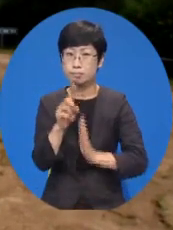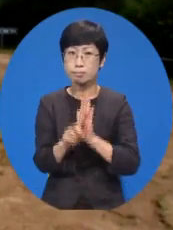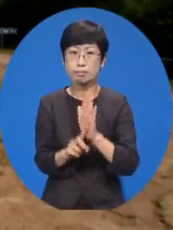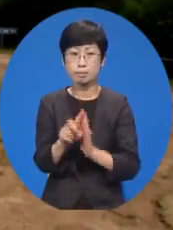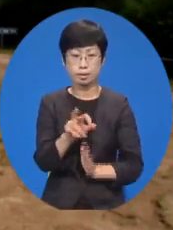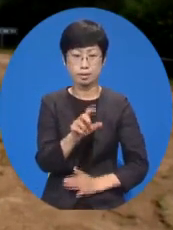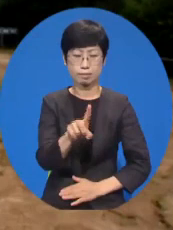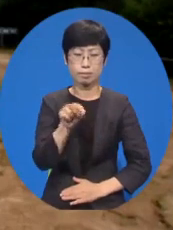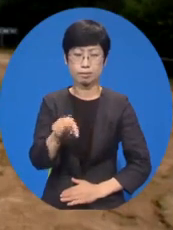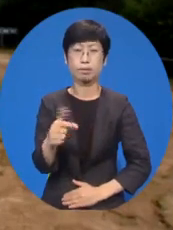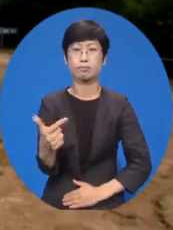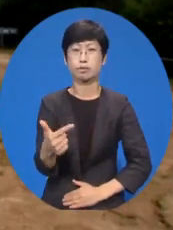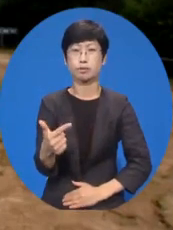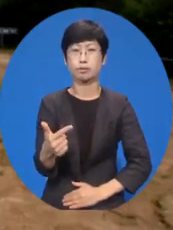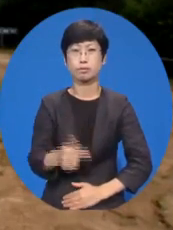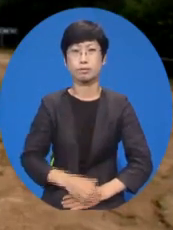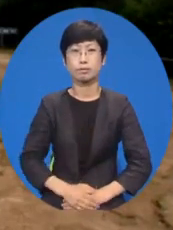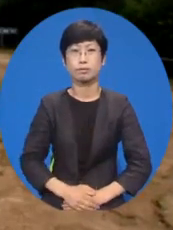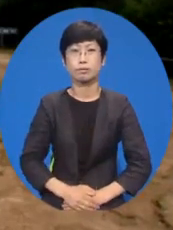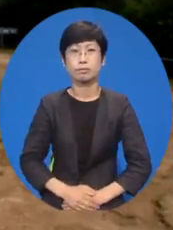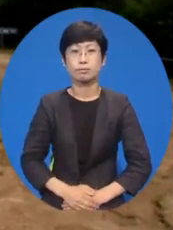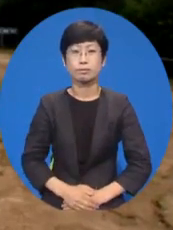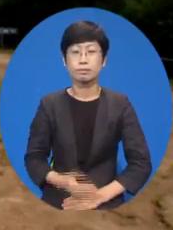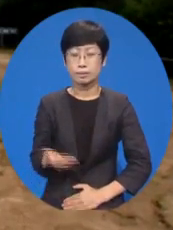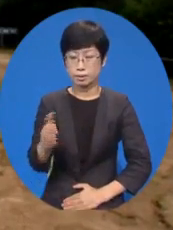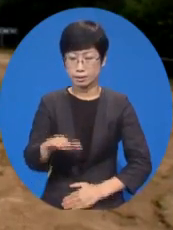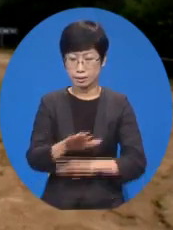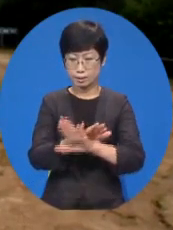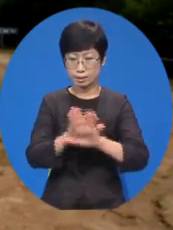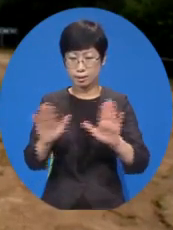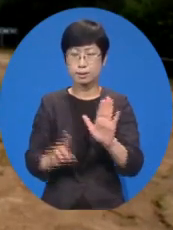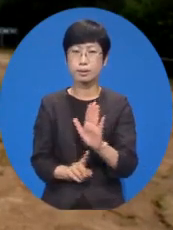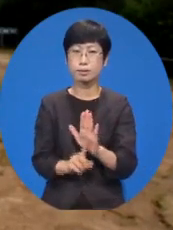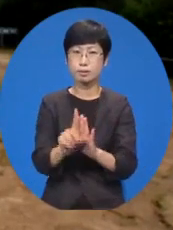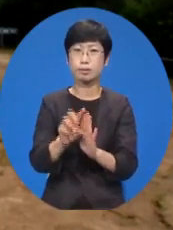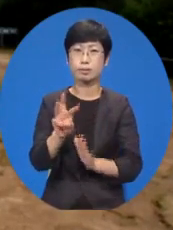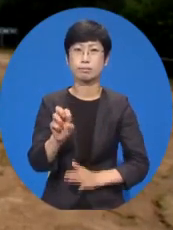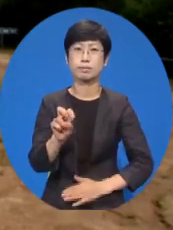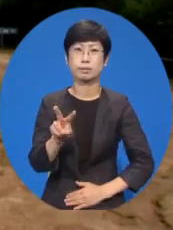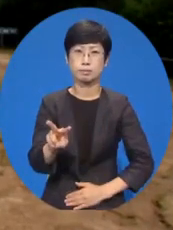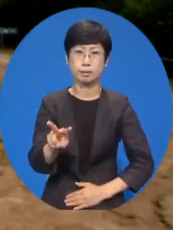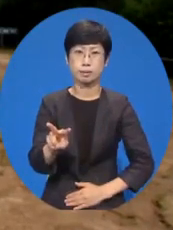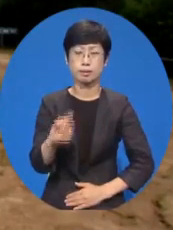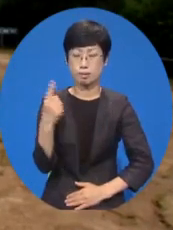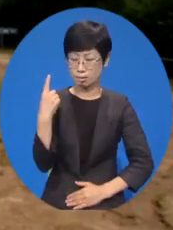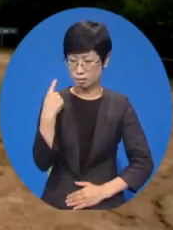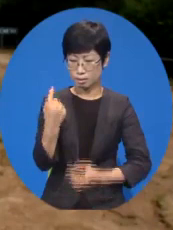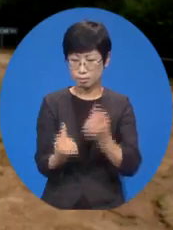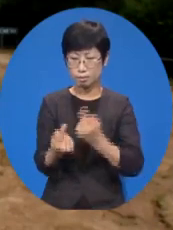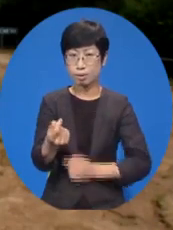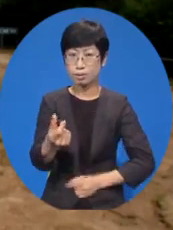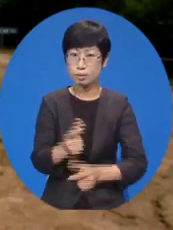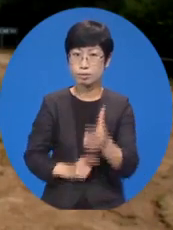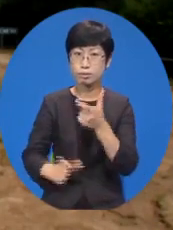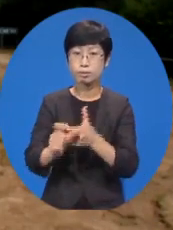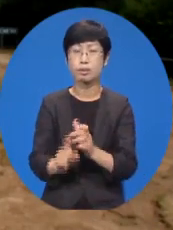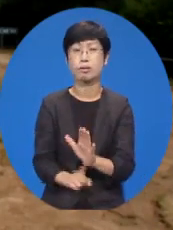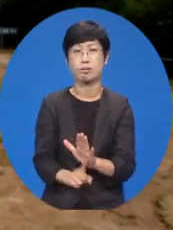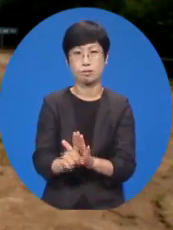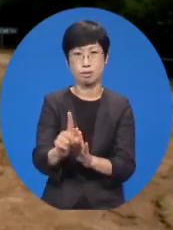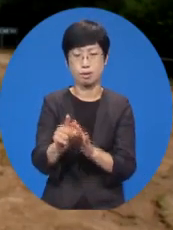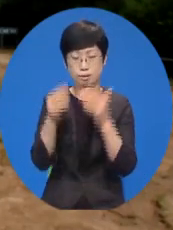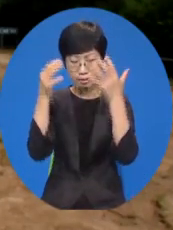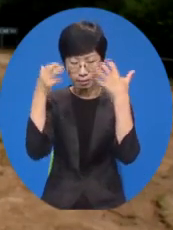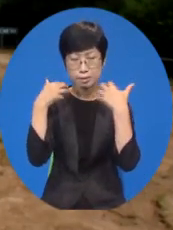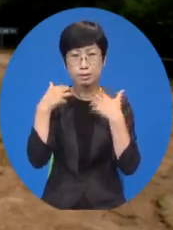기온이 21.6도를 보이고 있습니다. 다만 낮에는 32도까지 올라서 어제보다 기온이 더 높겠고